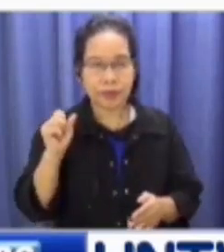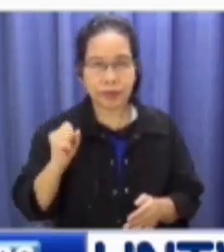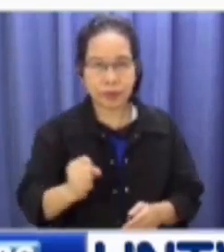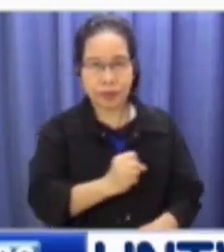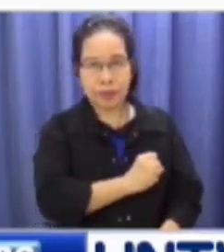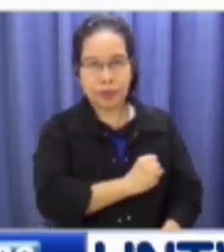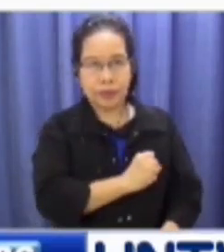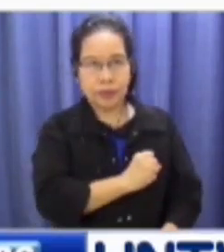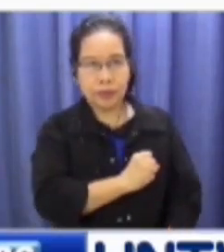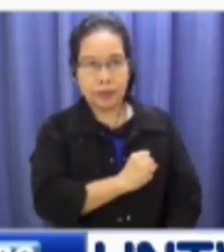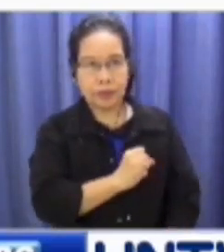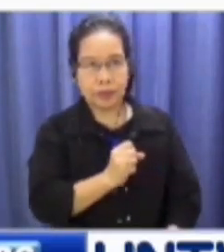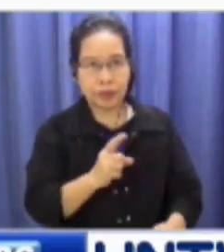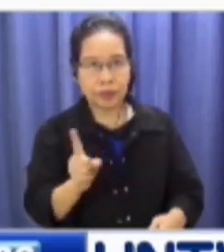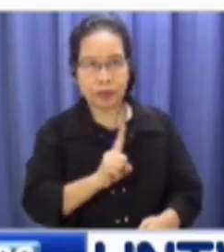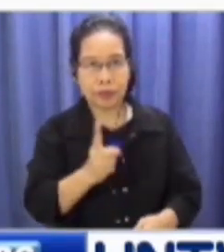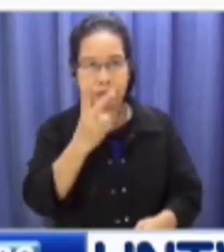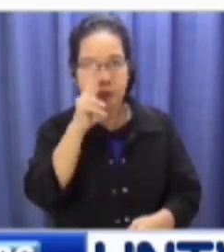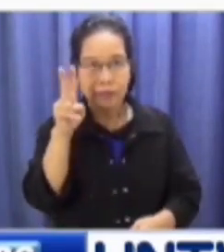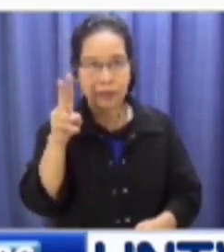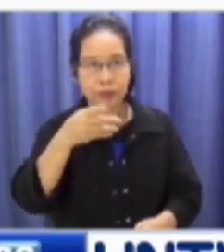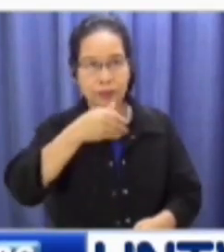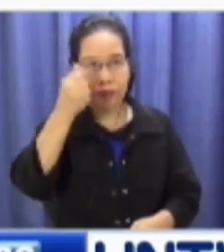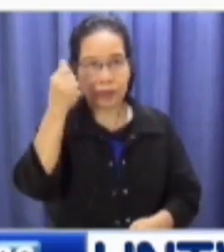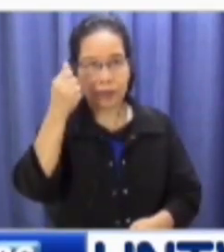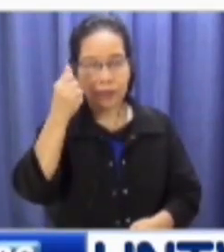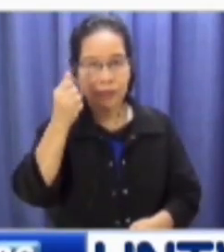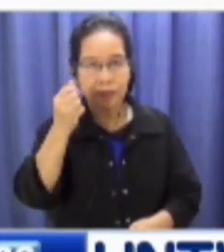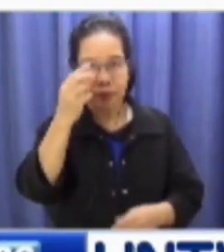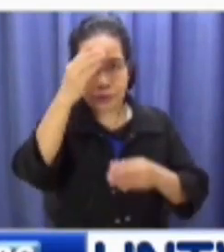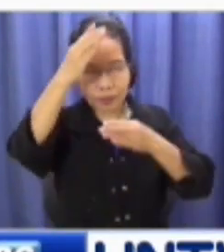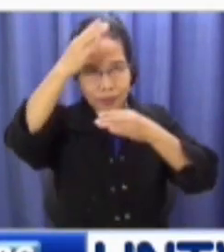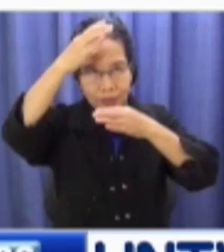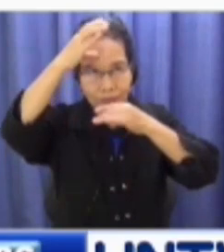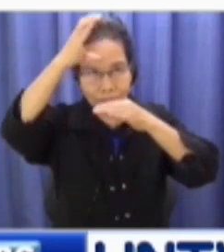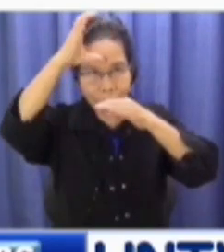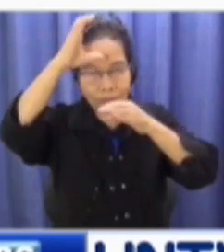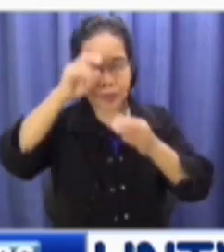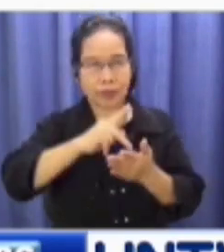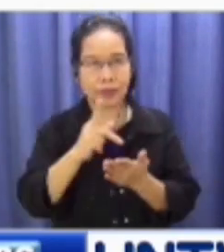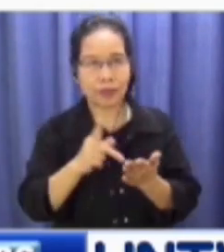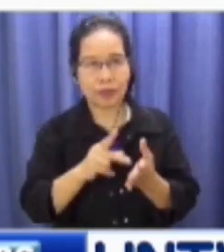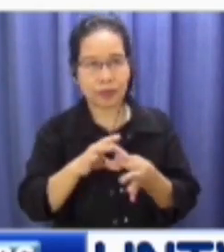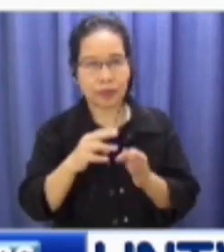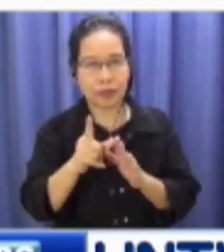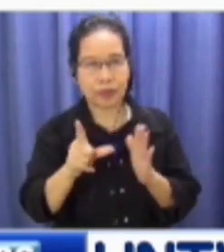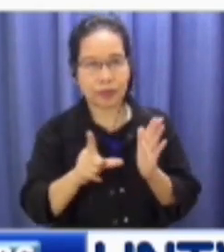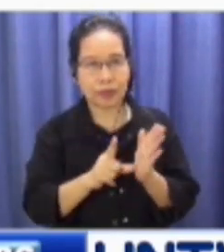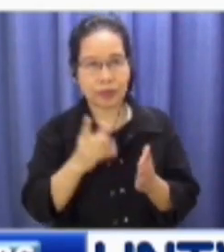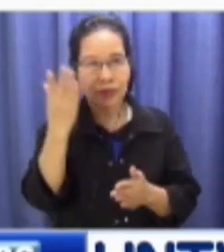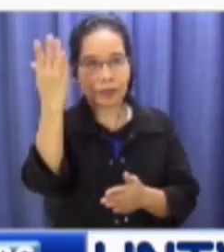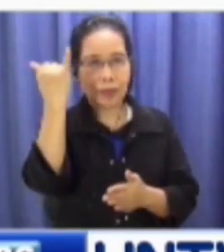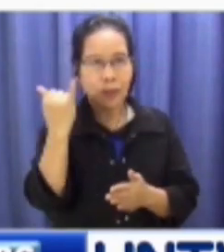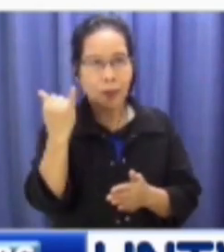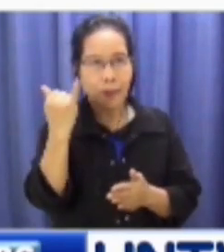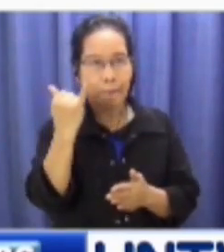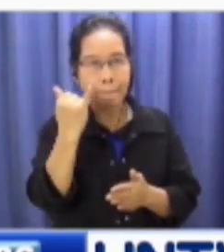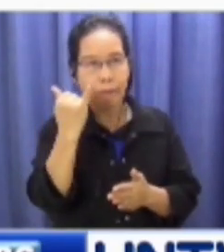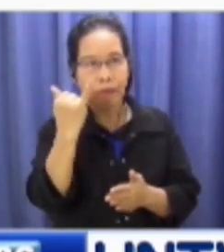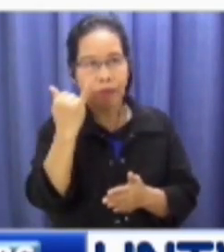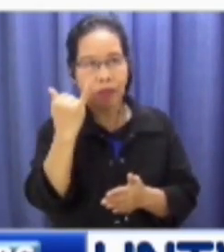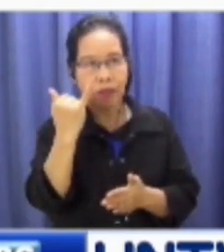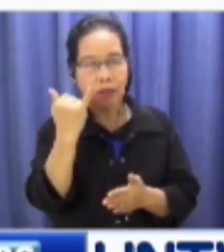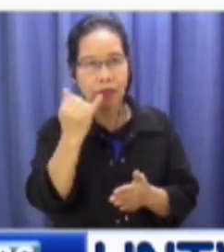Ano po ang nakita ninyong most misunderstood part of the law? Kung bakit nababalingan